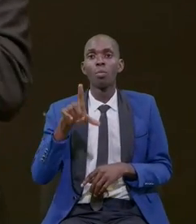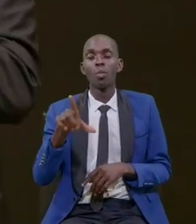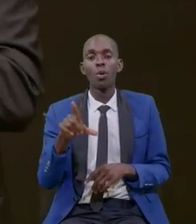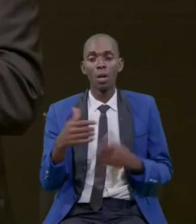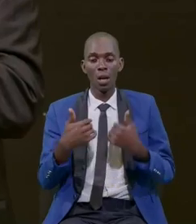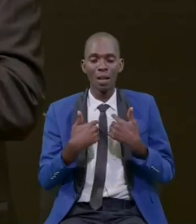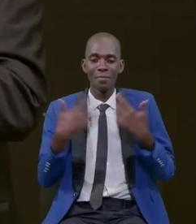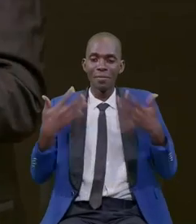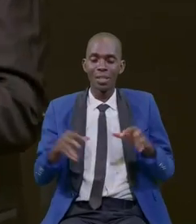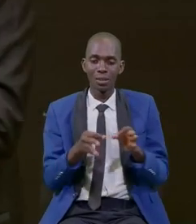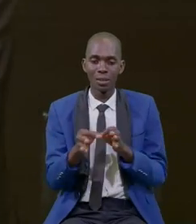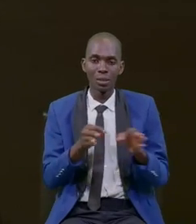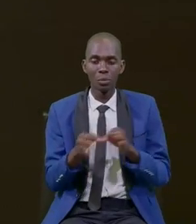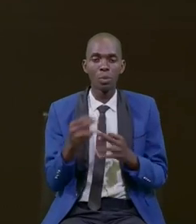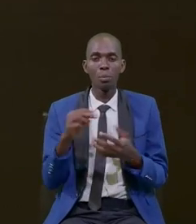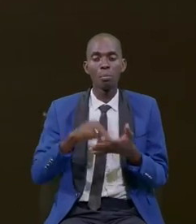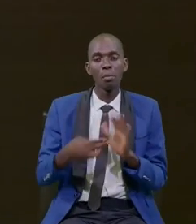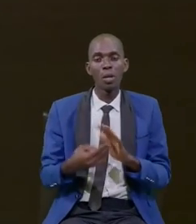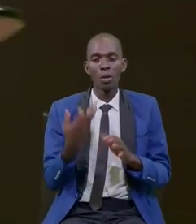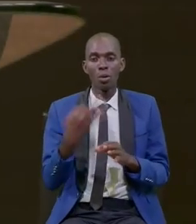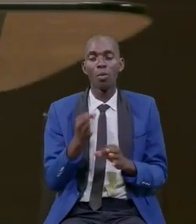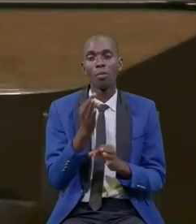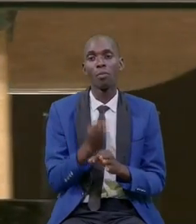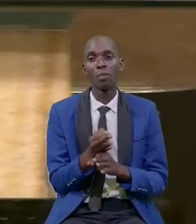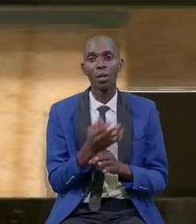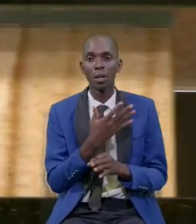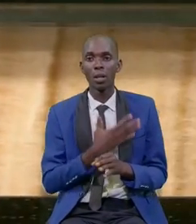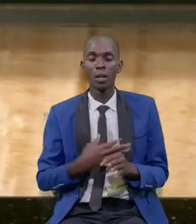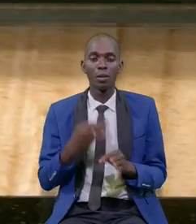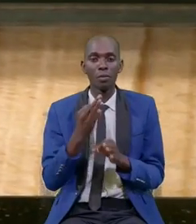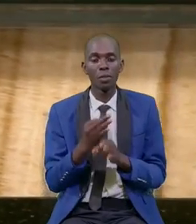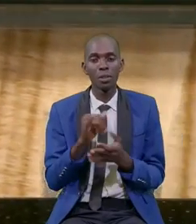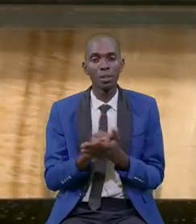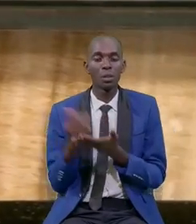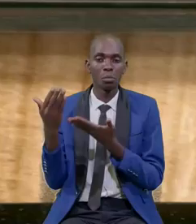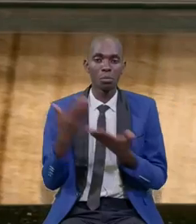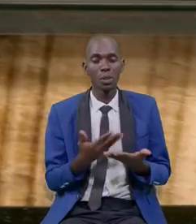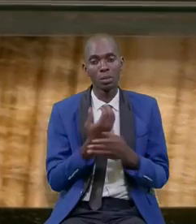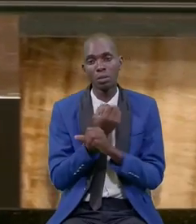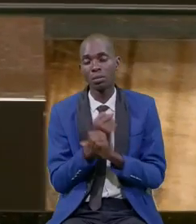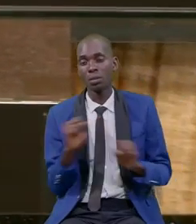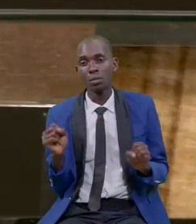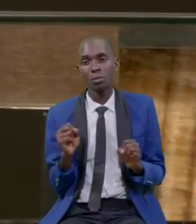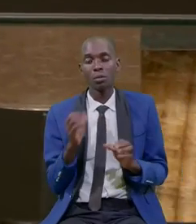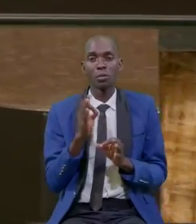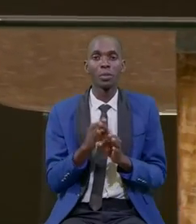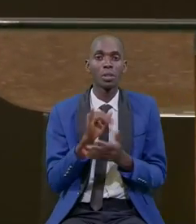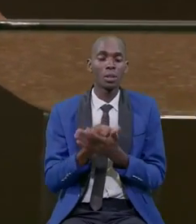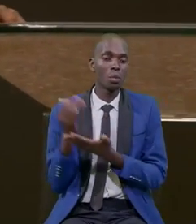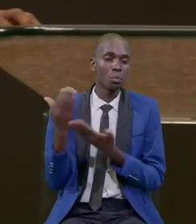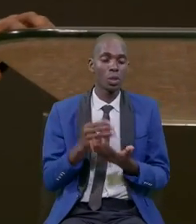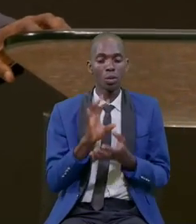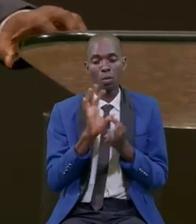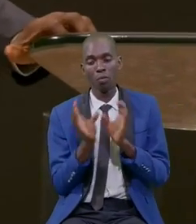souligné la foi, la grâce que nous devons avoir, la justification, le salut, la